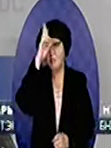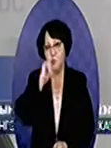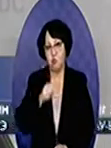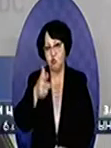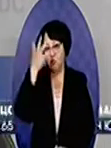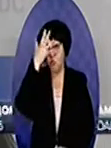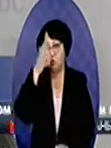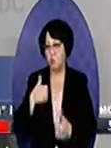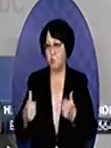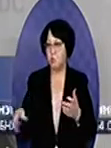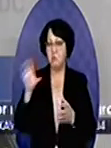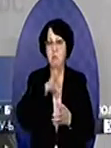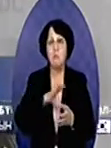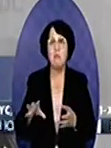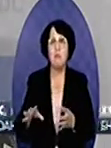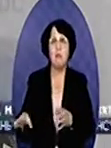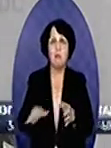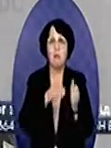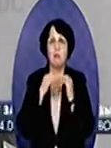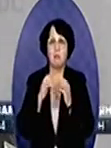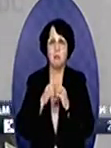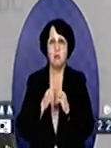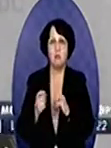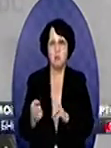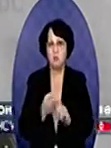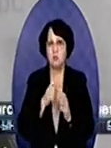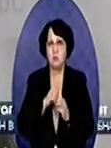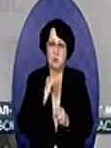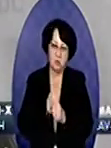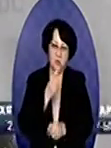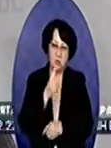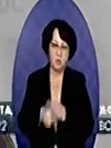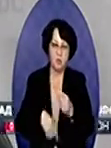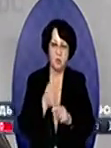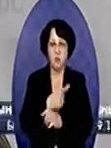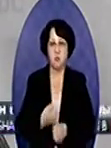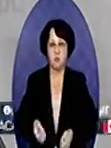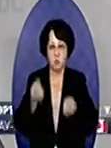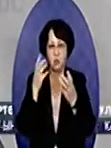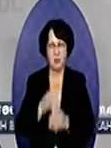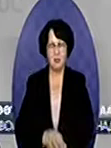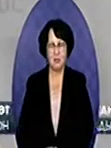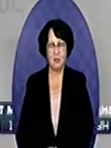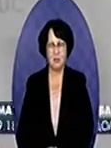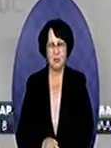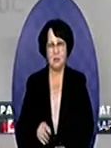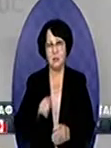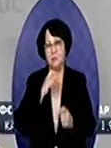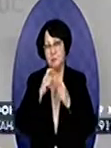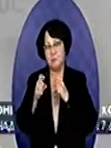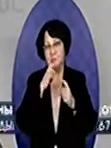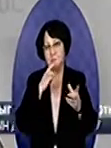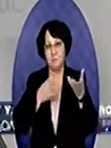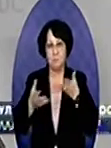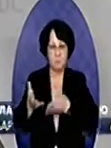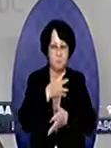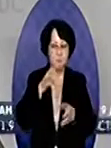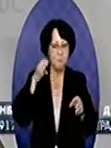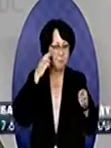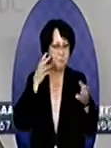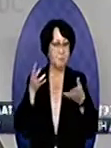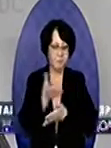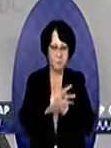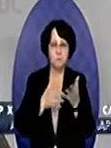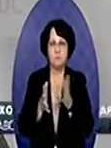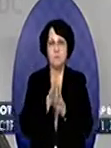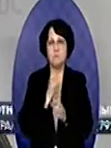байгууллагч ижил төвчөнд оролцож уялдаа холбоотой ажиллаж байж илүү сайн үр дүнд хүрнэ. Харилцан мэдээллээ солилцох, дурчлах хаалц гээд хамтдаа